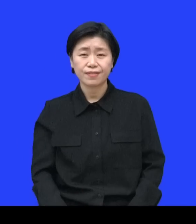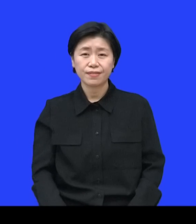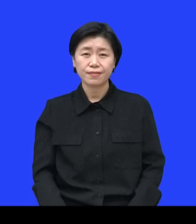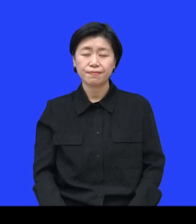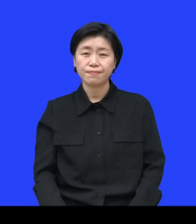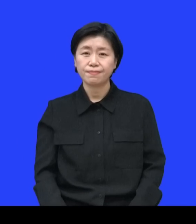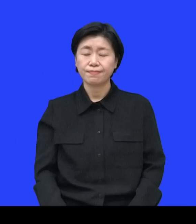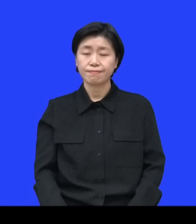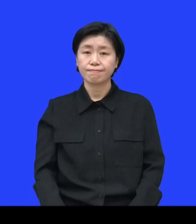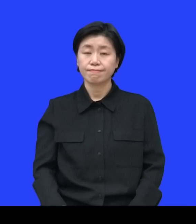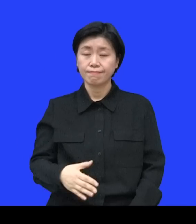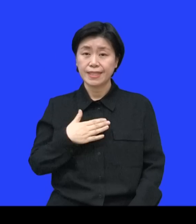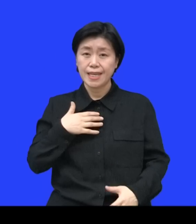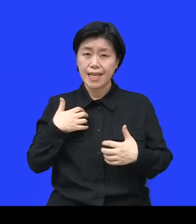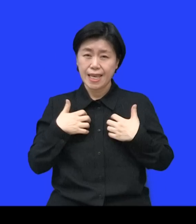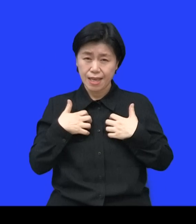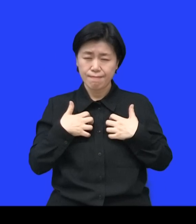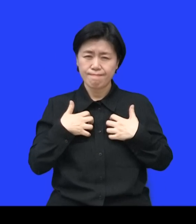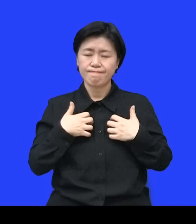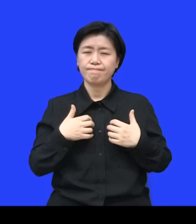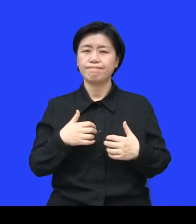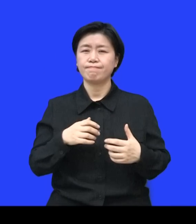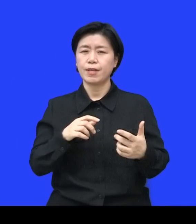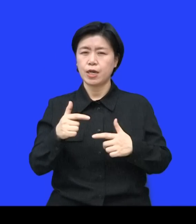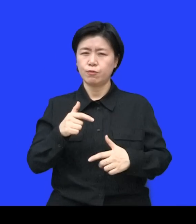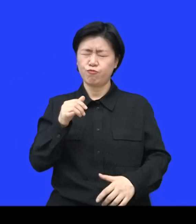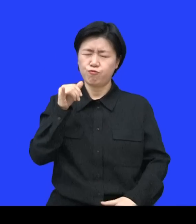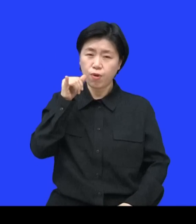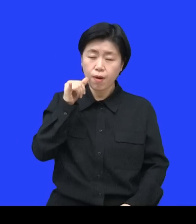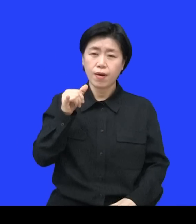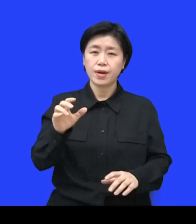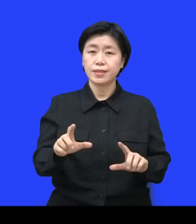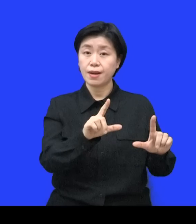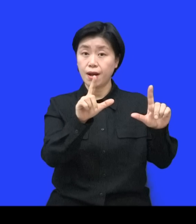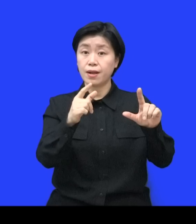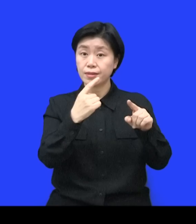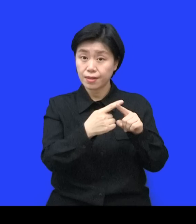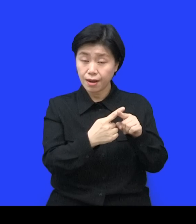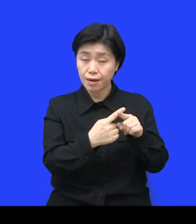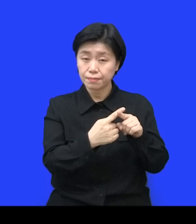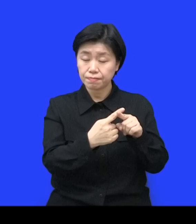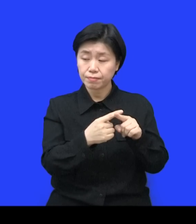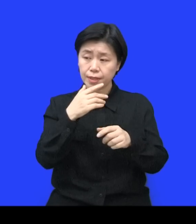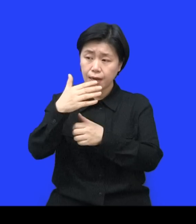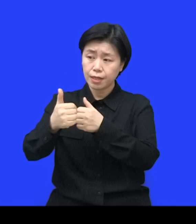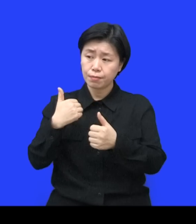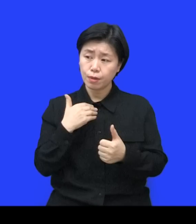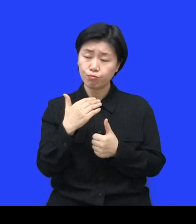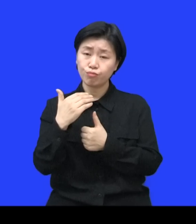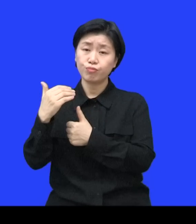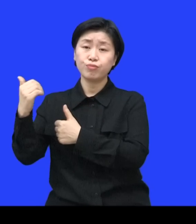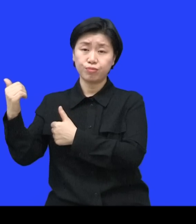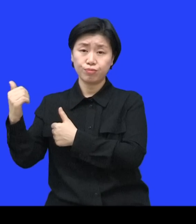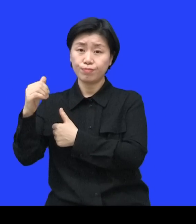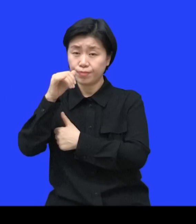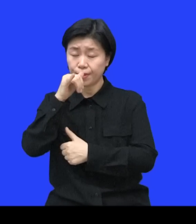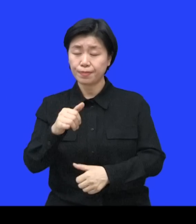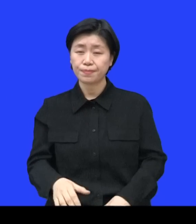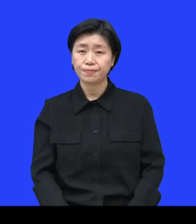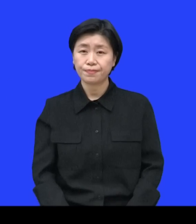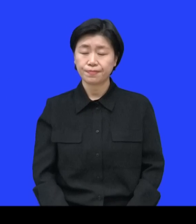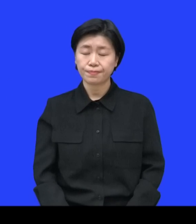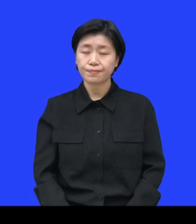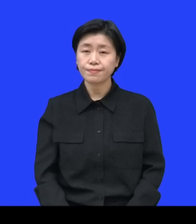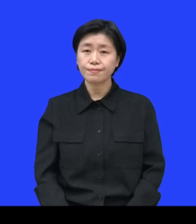네. 살면서도 하나님의 정말 부르심이 참 놀라운 게 네. 게임을 하다 보니까 예.